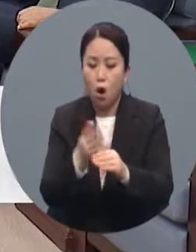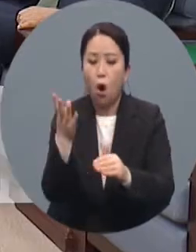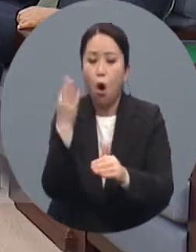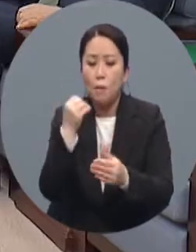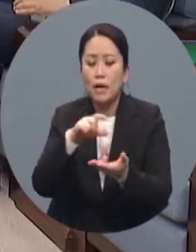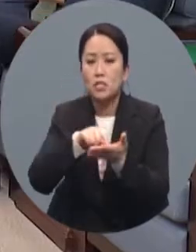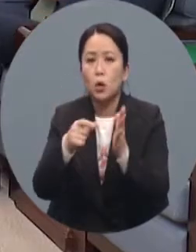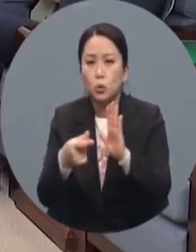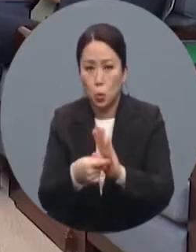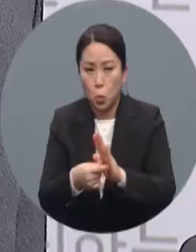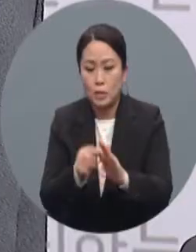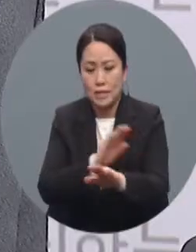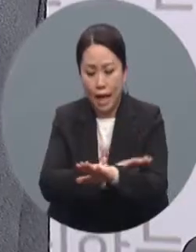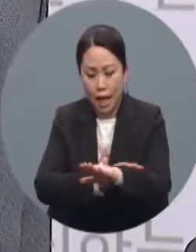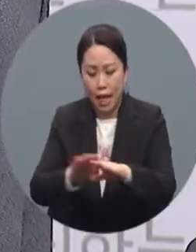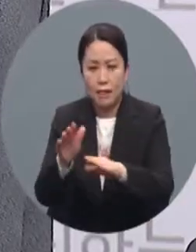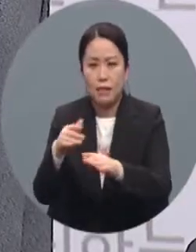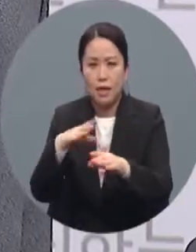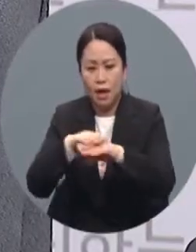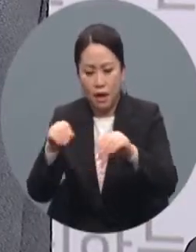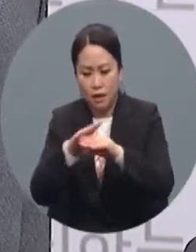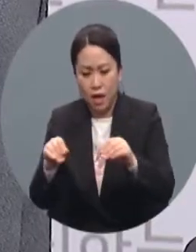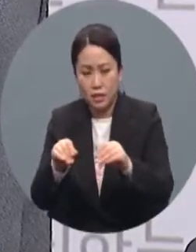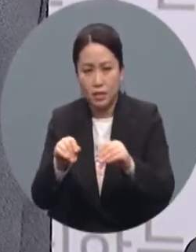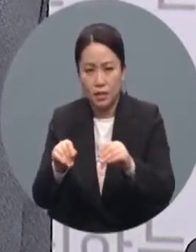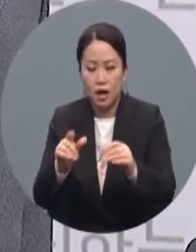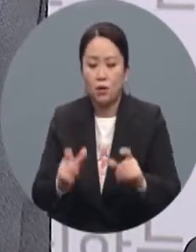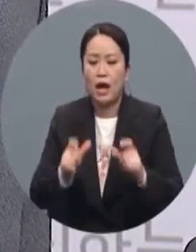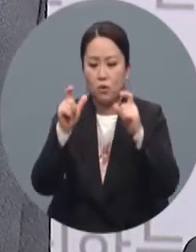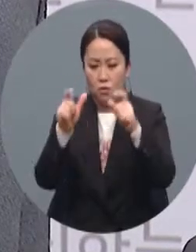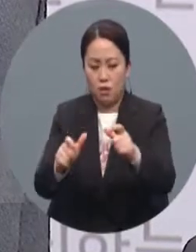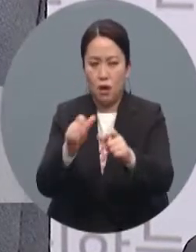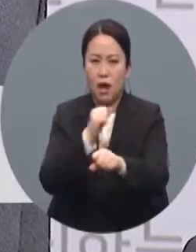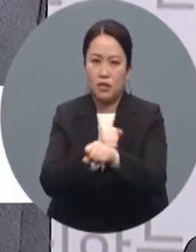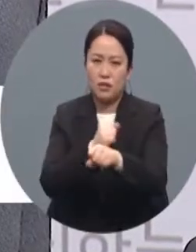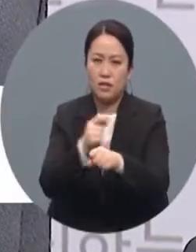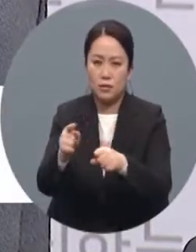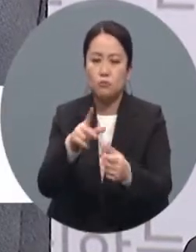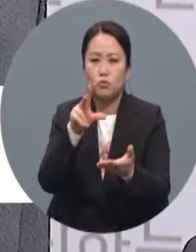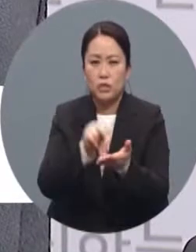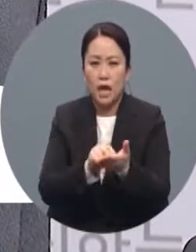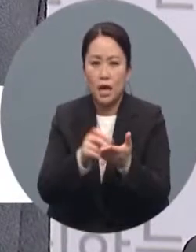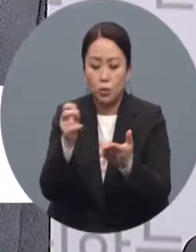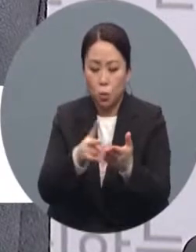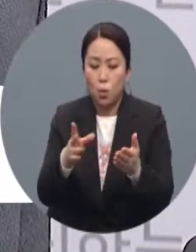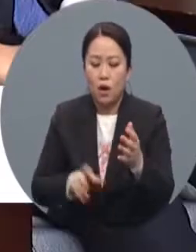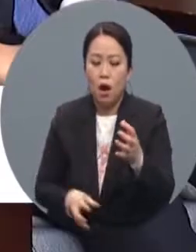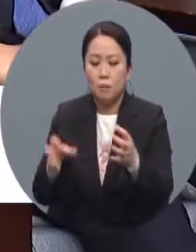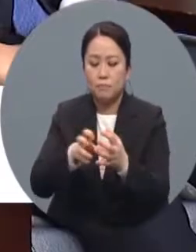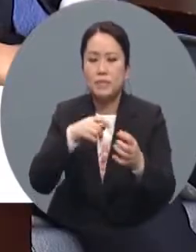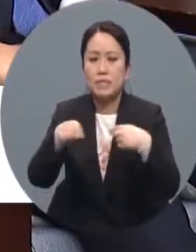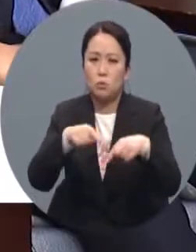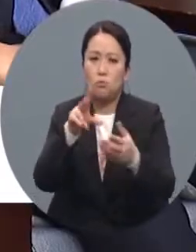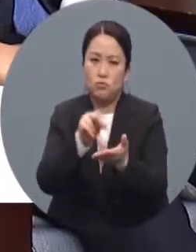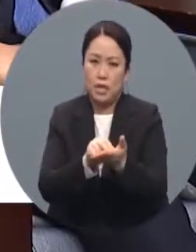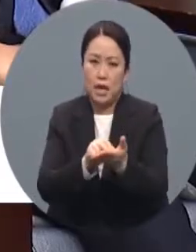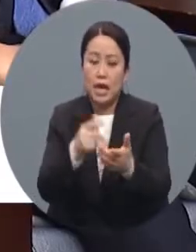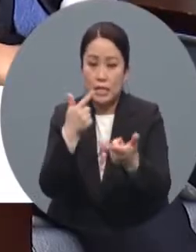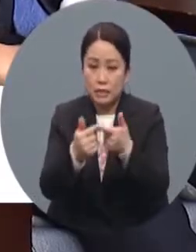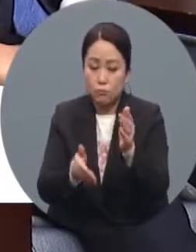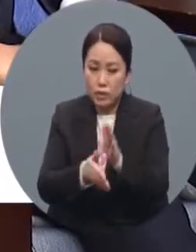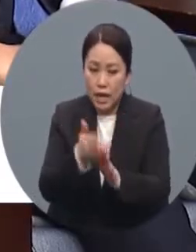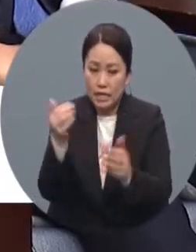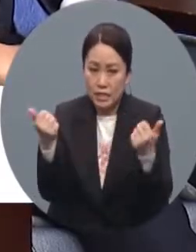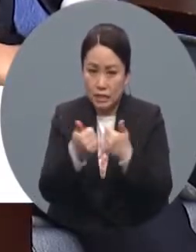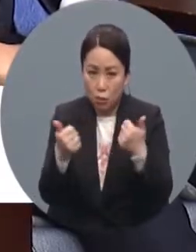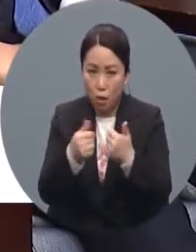있게 이어나가느냐가 관건이 될 것으로 보입니다. 협치도 문제입니다. 현재 부산시의원 47명